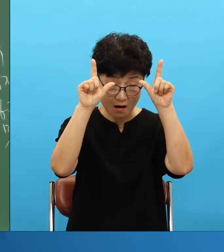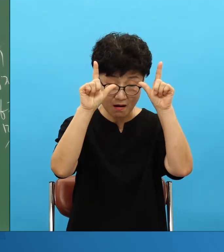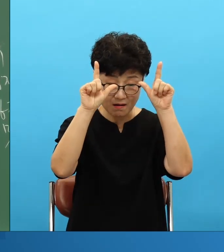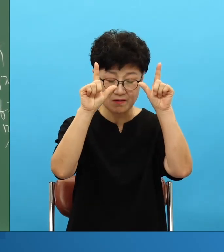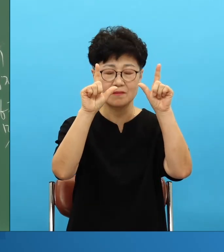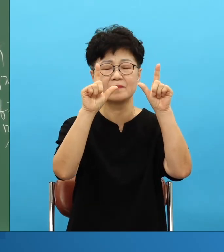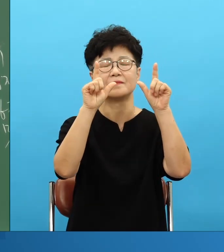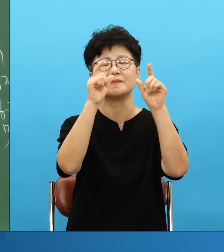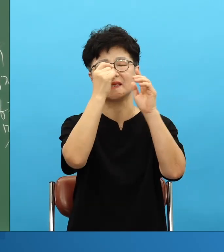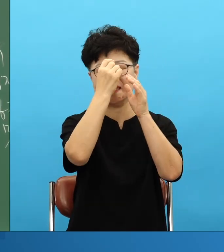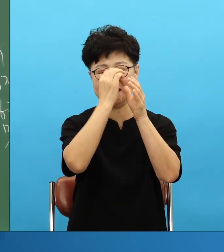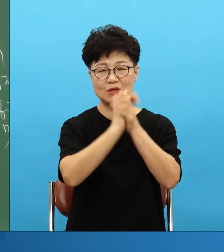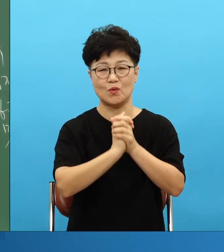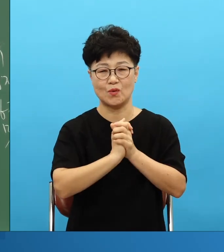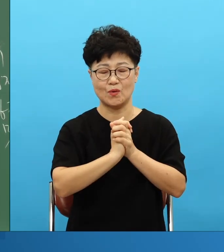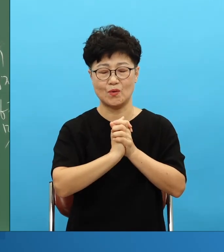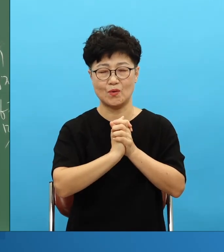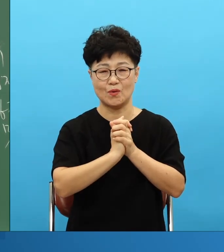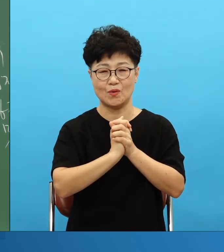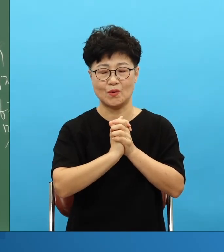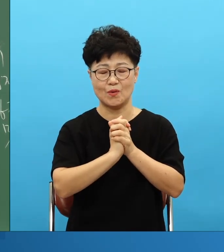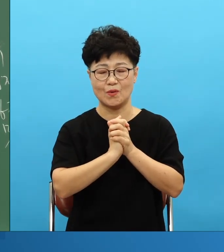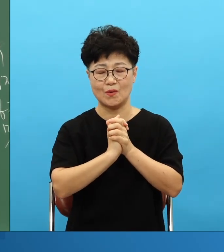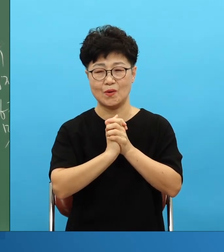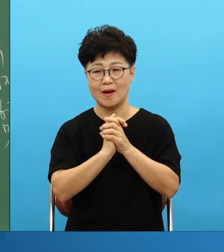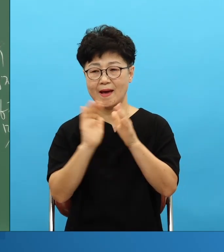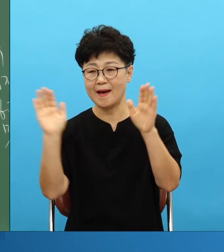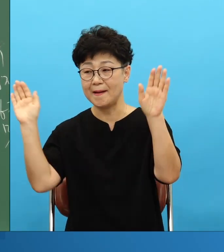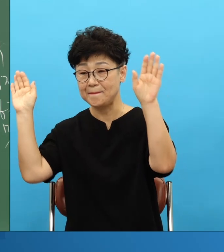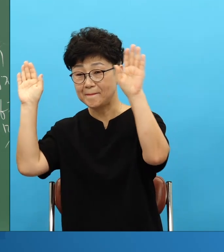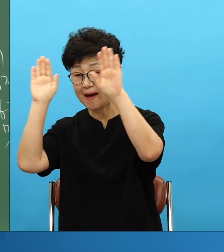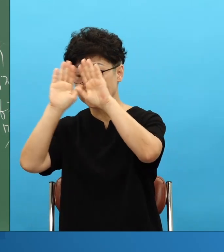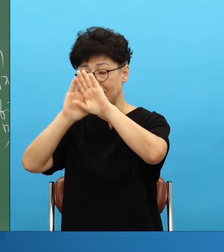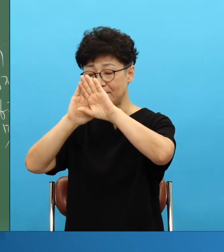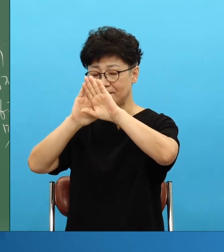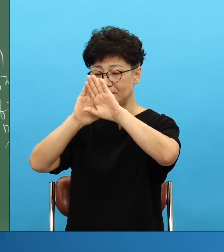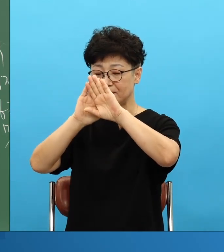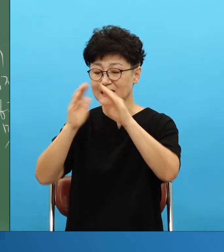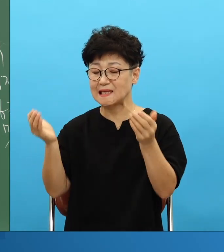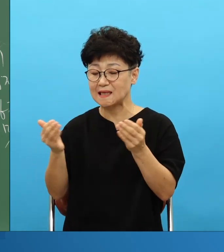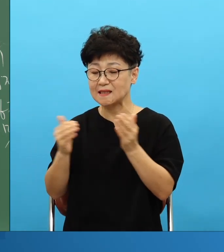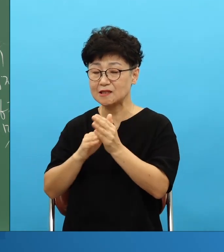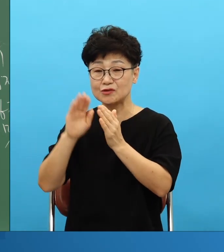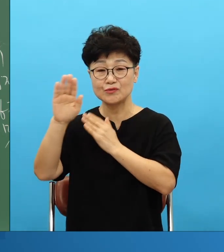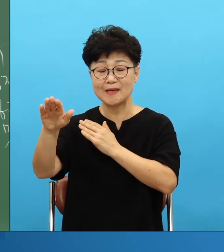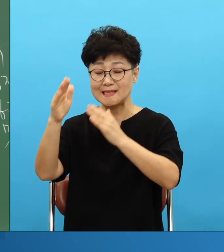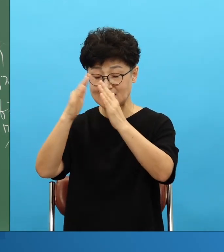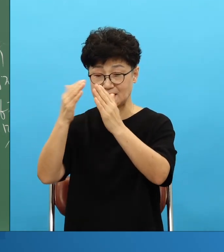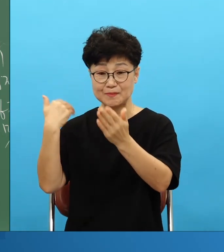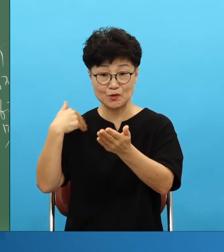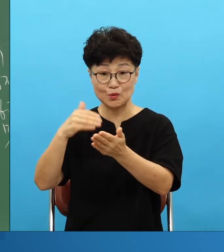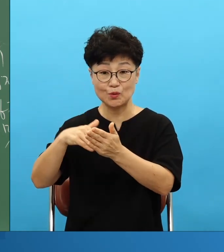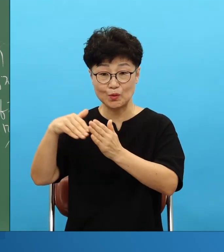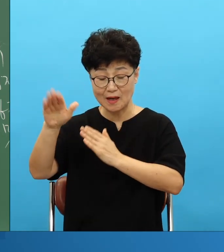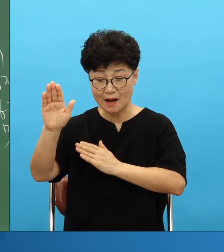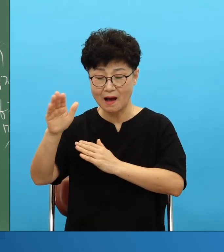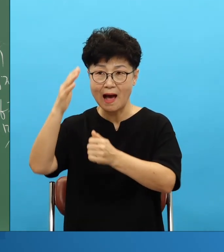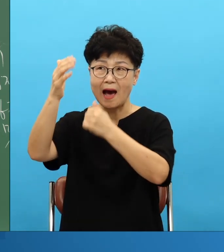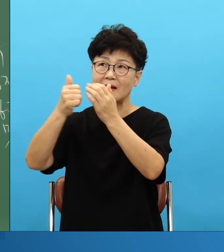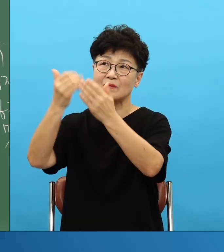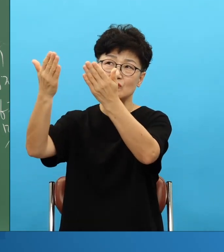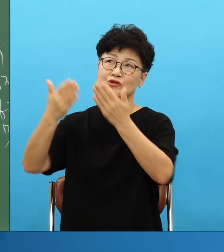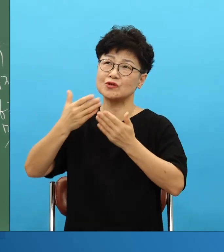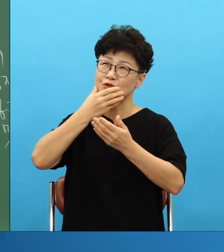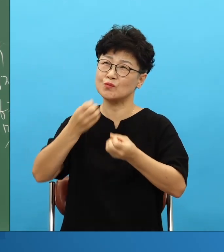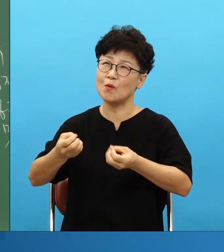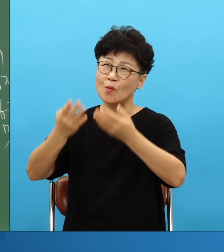So simply pray. 밤에 일 마치고 들어가서 이제 하나님 축복 응답 찾아내 못해요. At night, after you finish